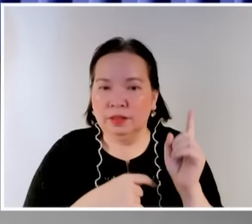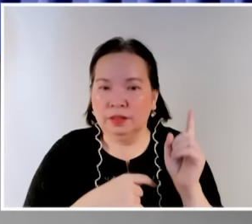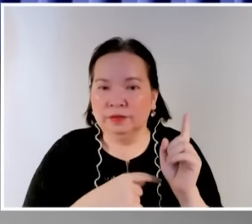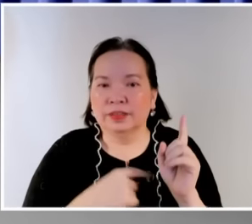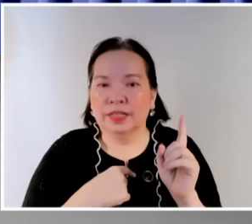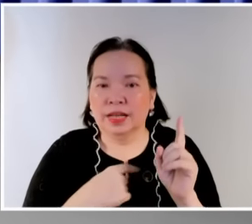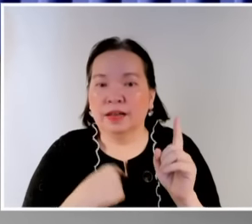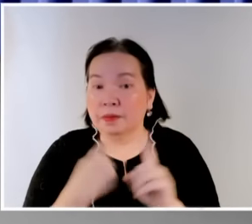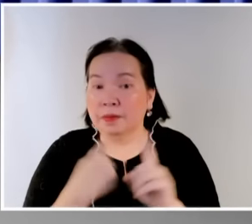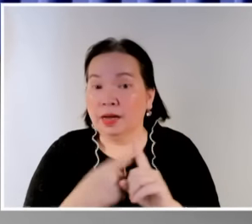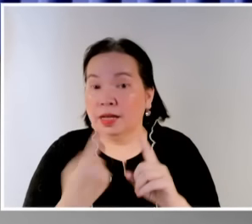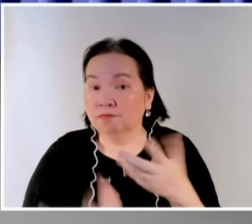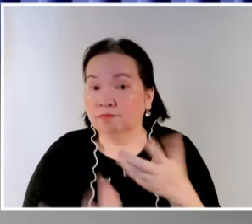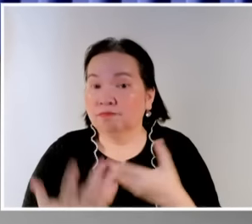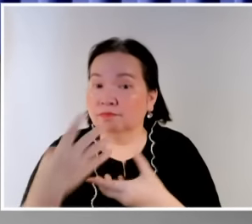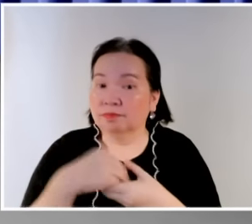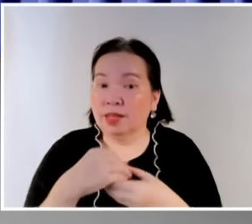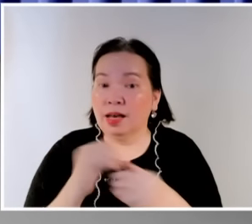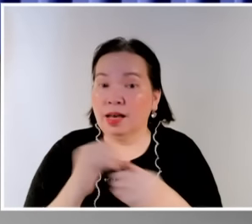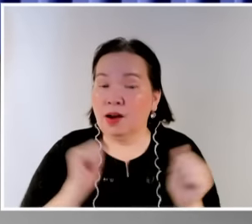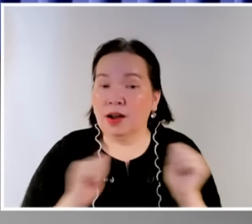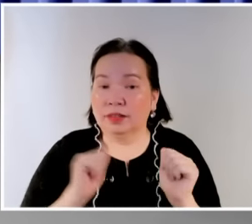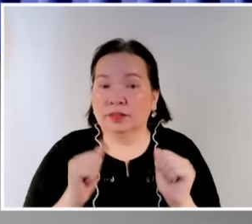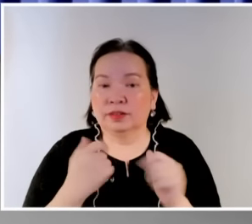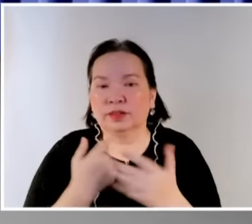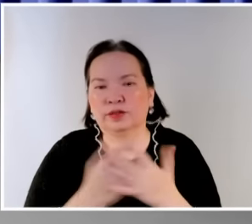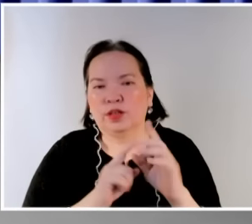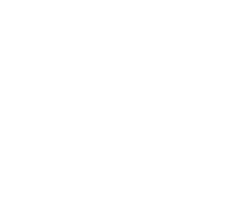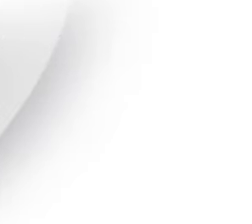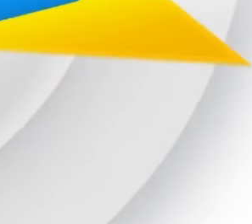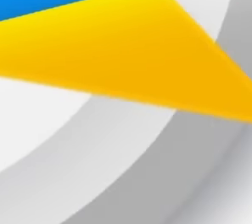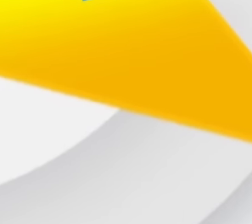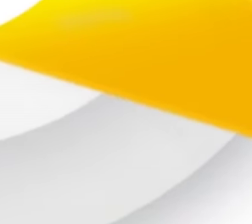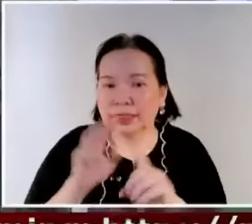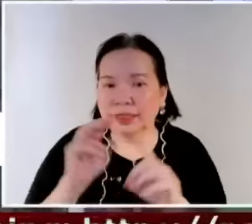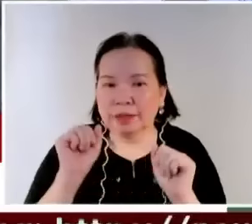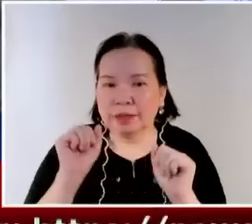star magic artists. Nagpapatrol, Ganiel Krishnan.